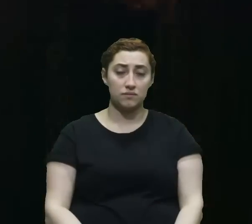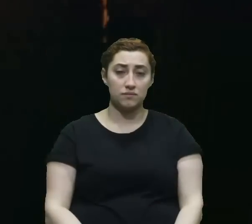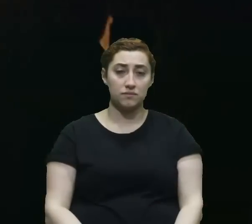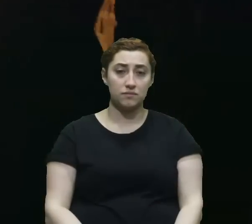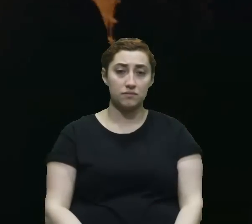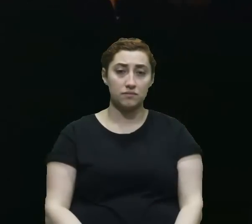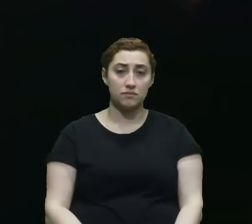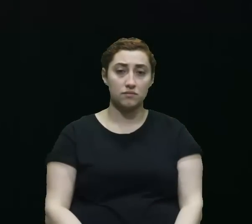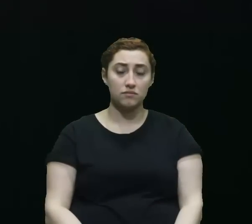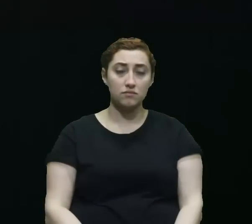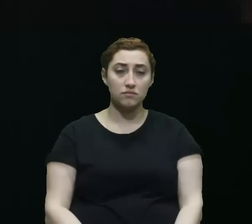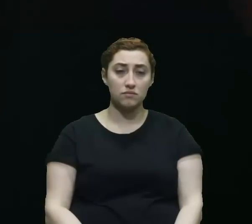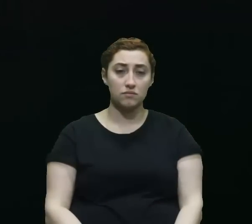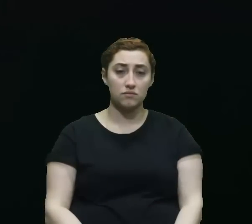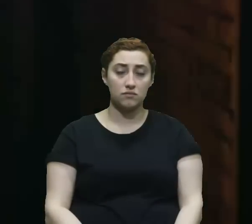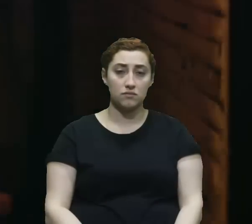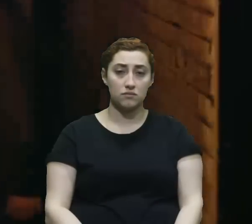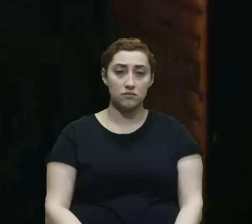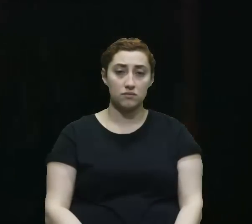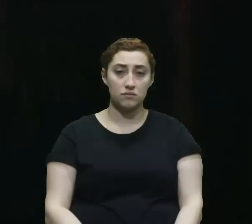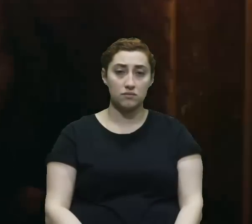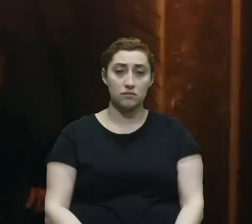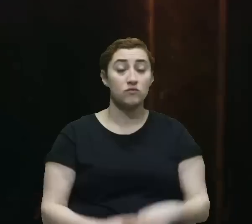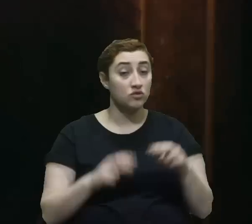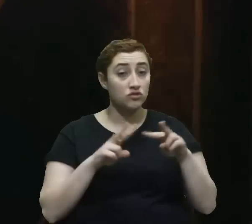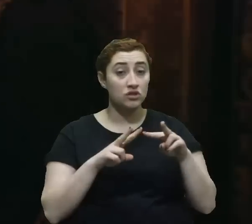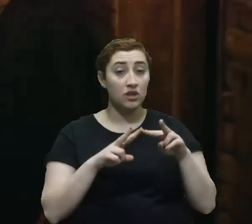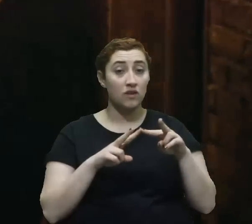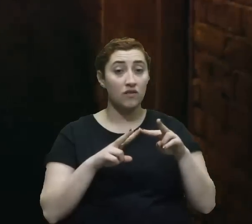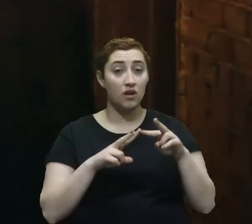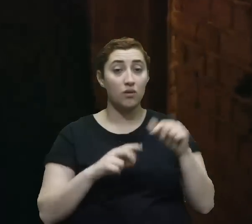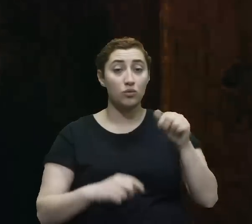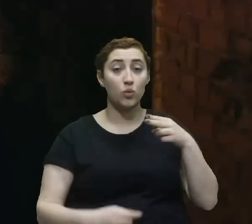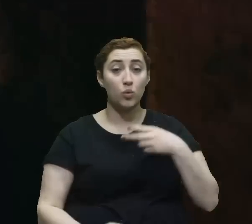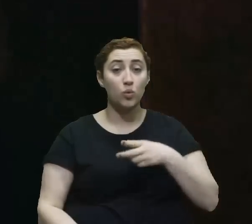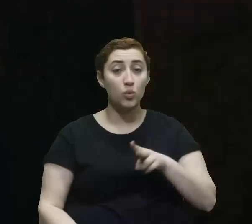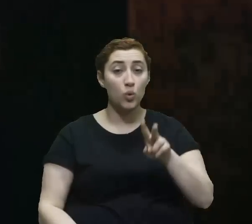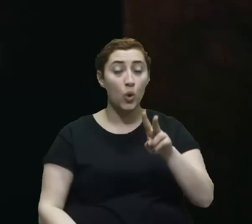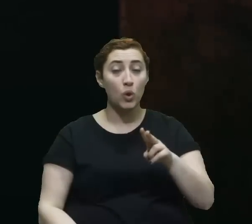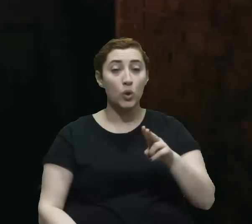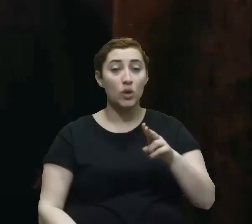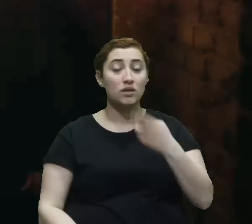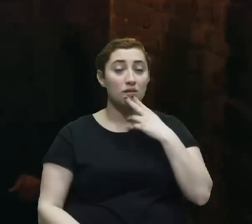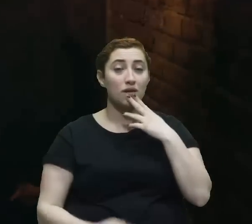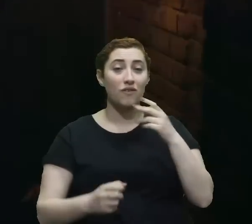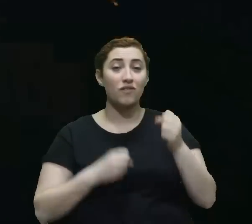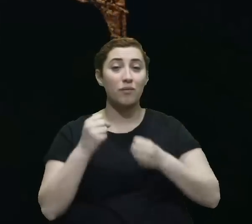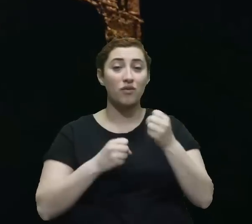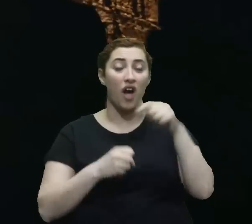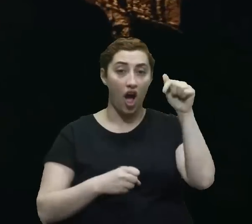Mustafa bir kapıyı daha açtı. İlerliyorlar. Mustafa'm, bu yolun tütün deposunun altına çıktın emin misin